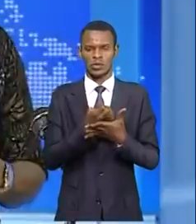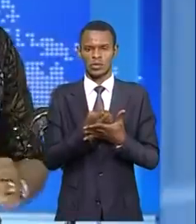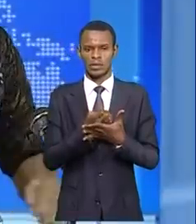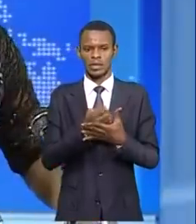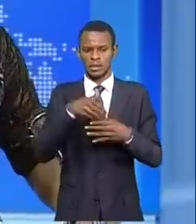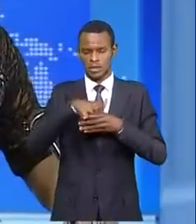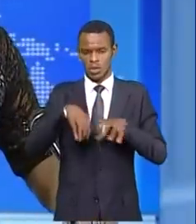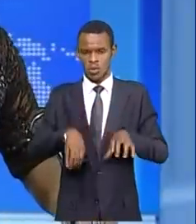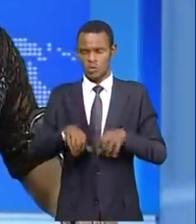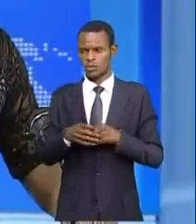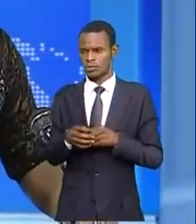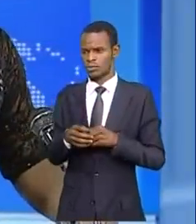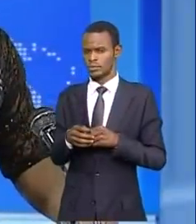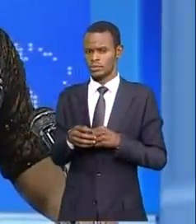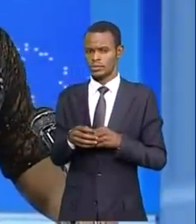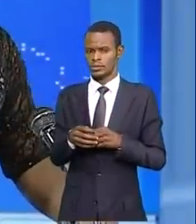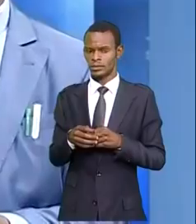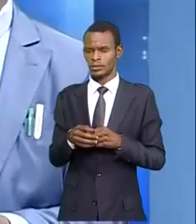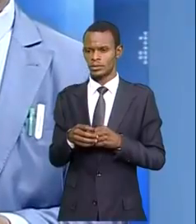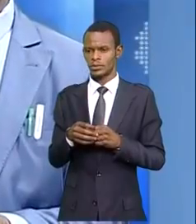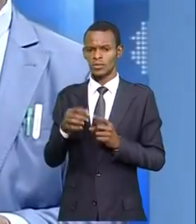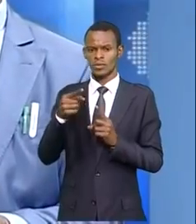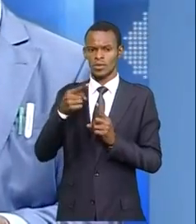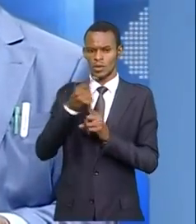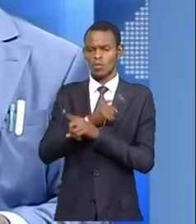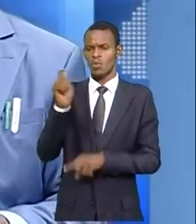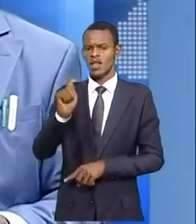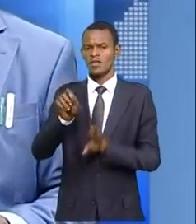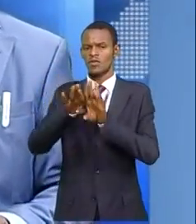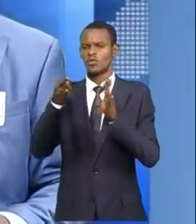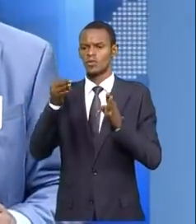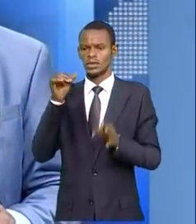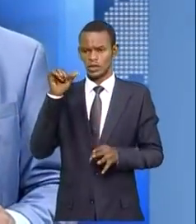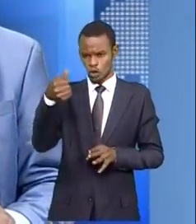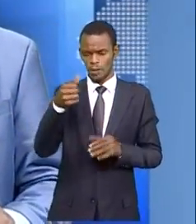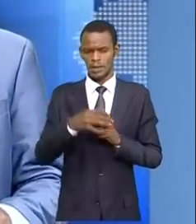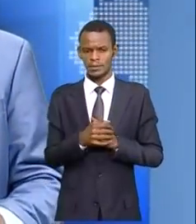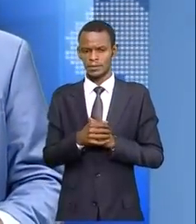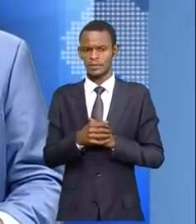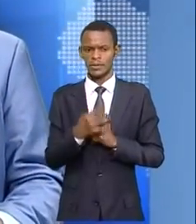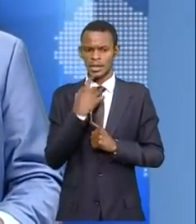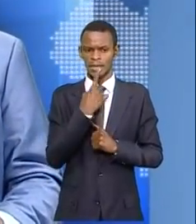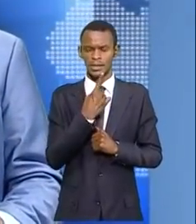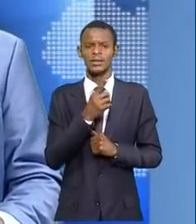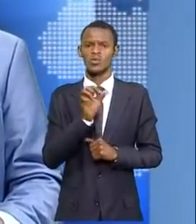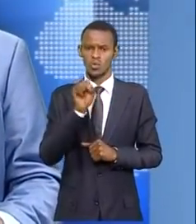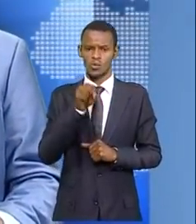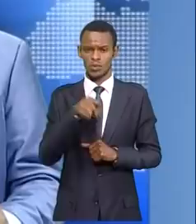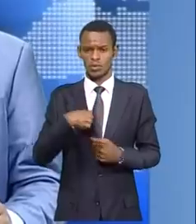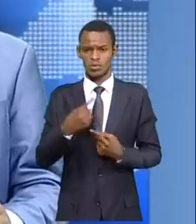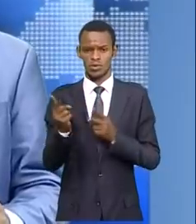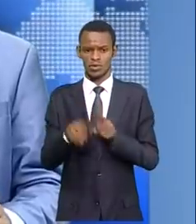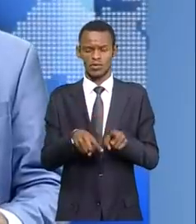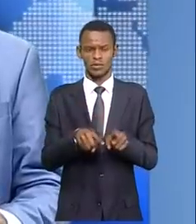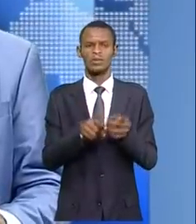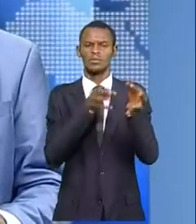session d'avril le s'ouvre demain dans ce format dans effectivement je viens confirme l ouverture de la session d'octobre